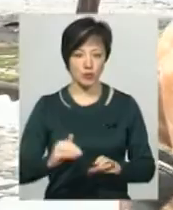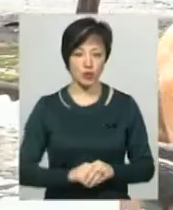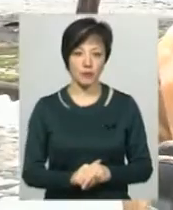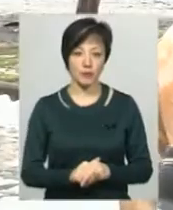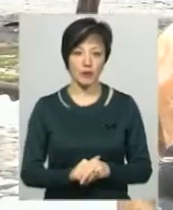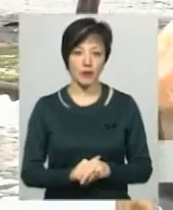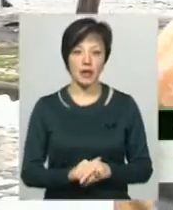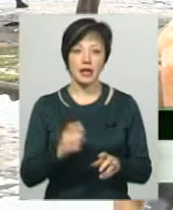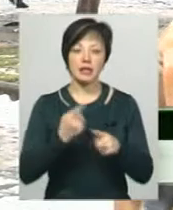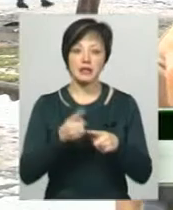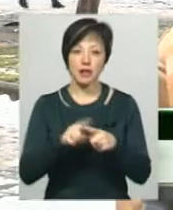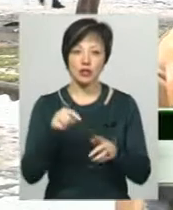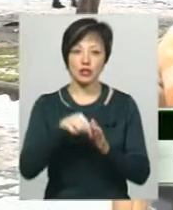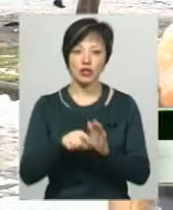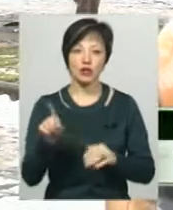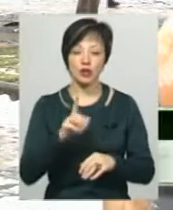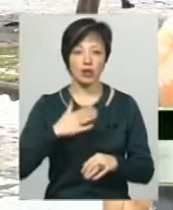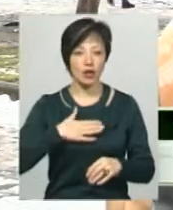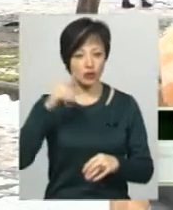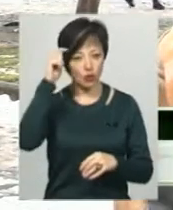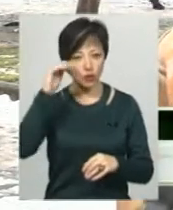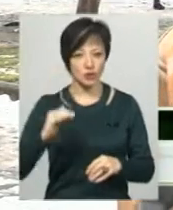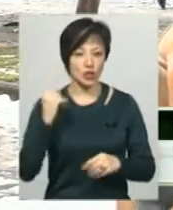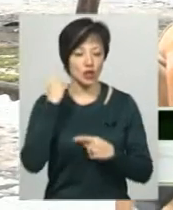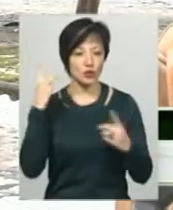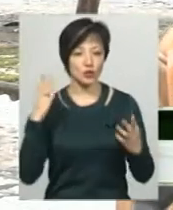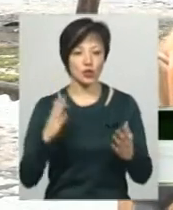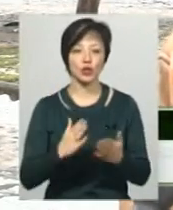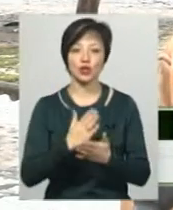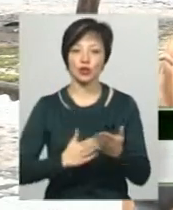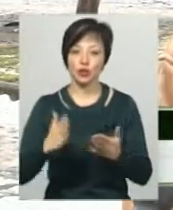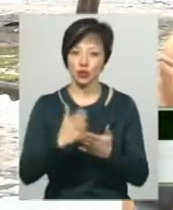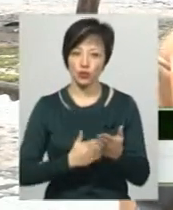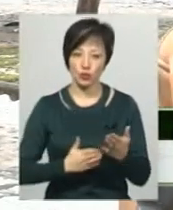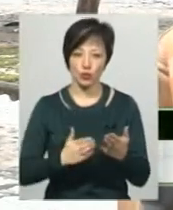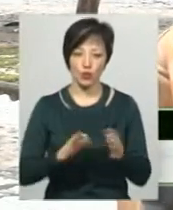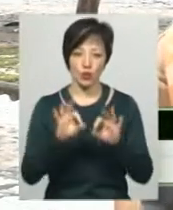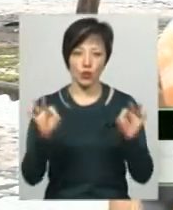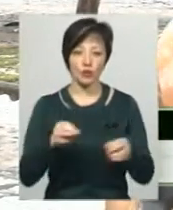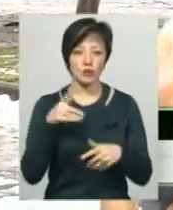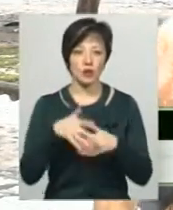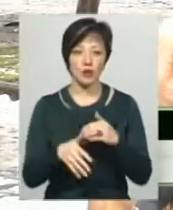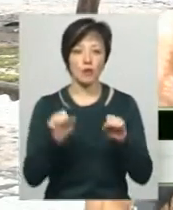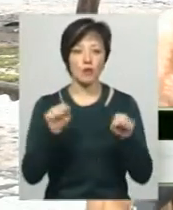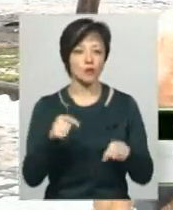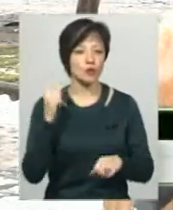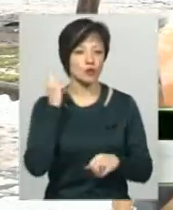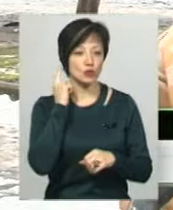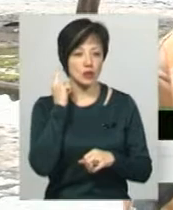Коломієць. Практично це означає, що наш хлопчик не чує нічого. От так, щоб ви зрозуміли, він може